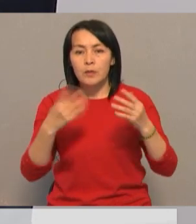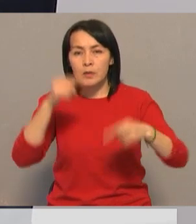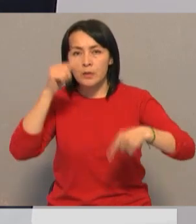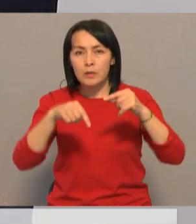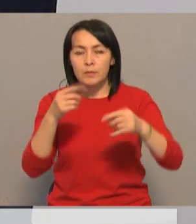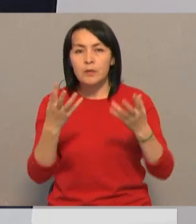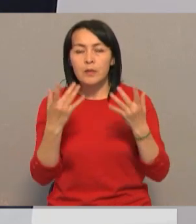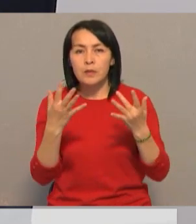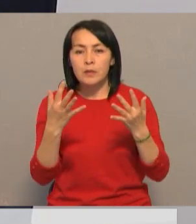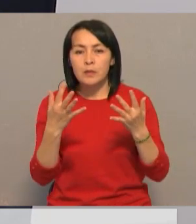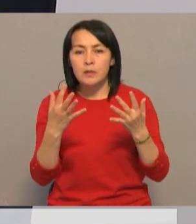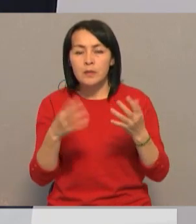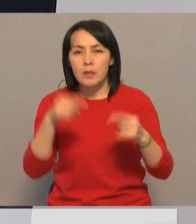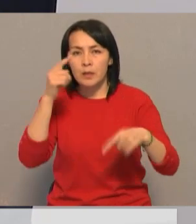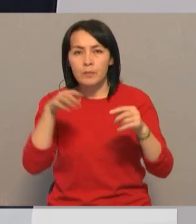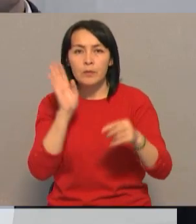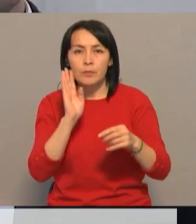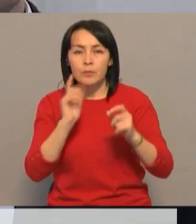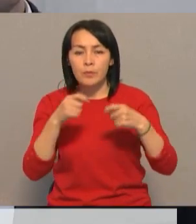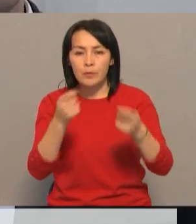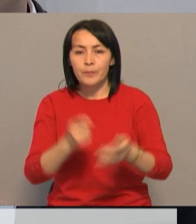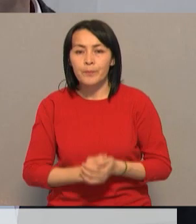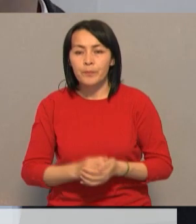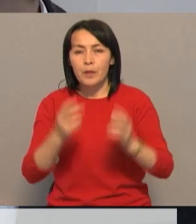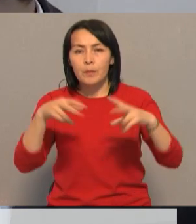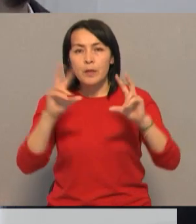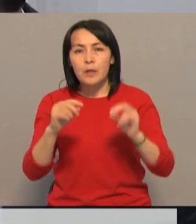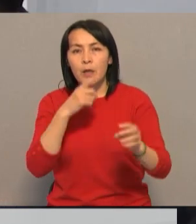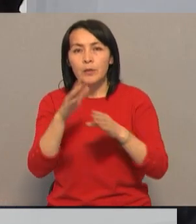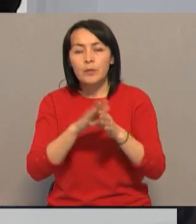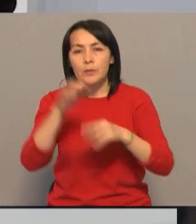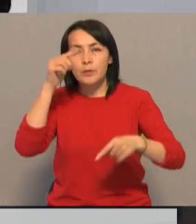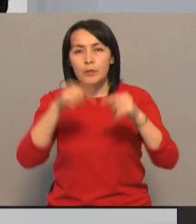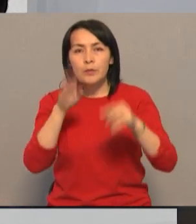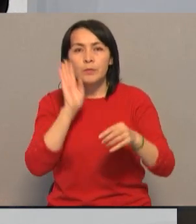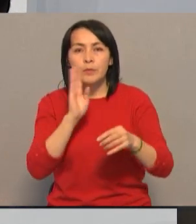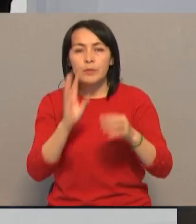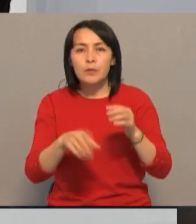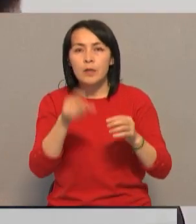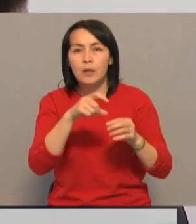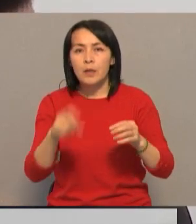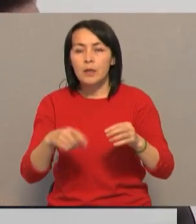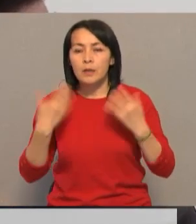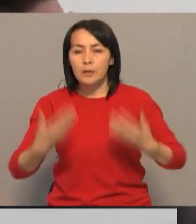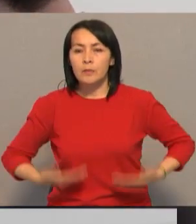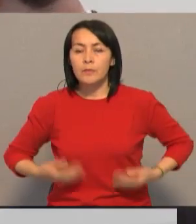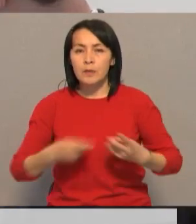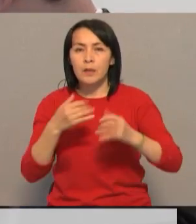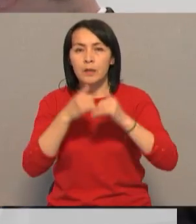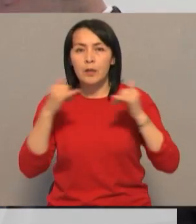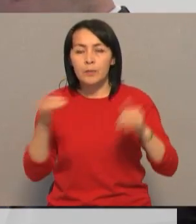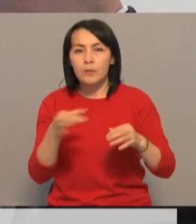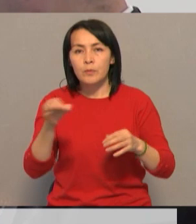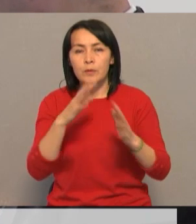жаңбырлатып шығару, мынаншасы тамшылатып шығару. Мамандардың айтуынша жаңбырлатып суару әдісі халықтың әл-ауқатын арттырып қана қоймай,